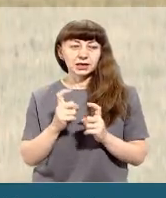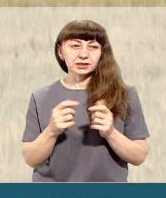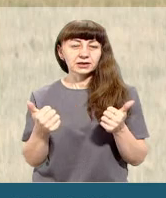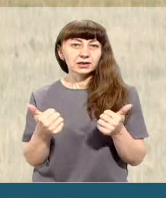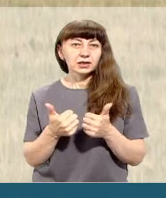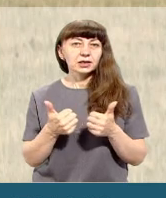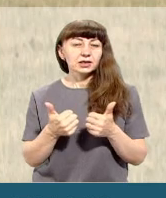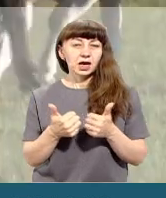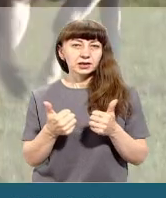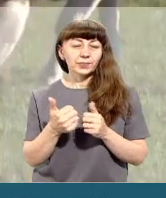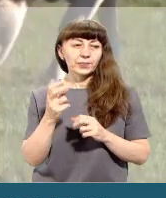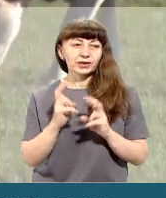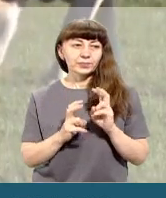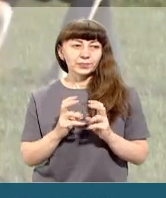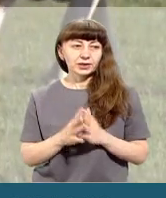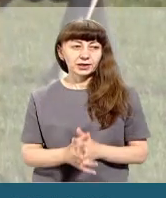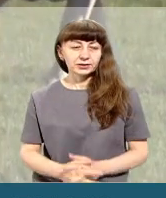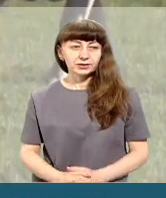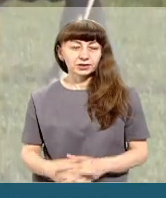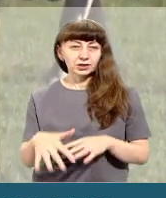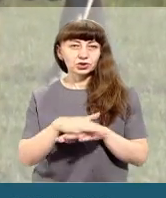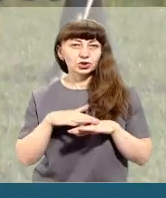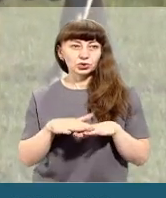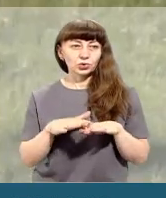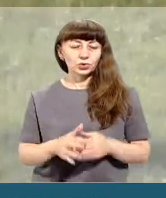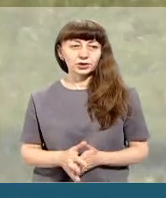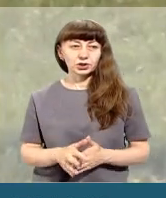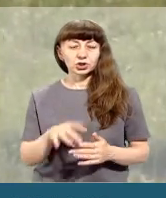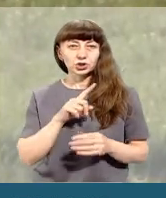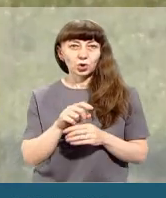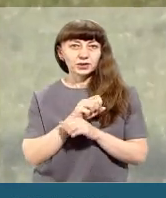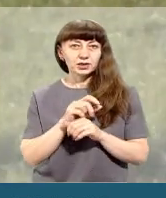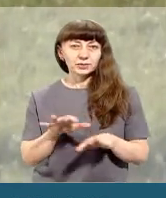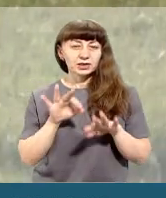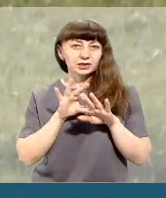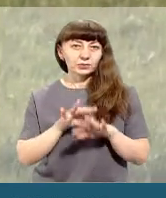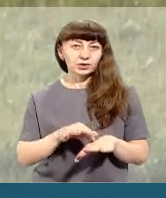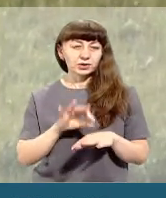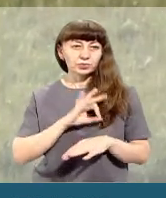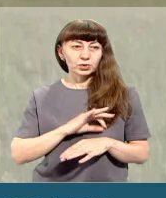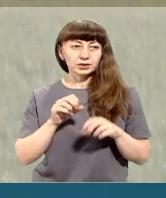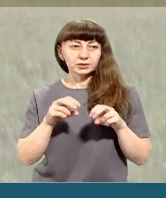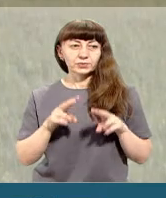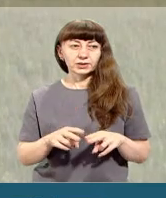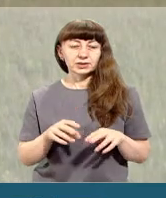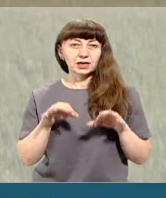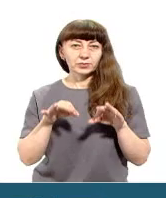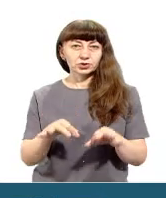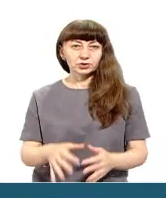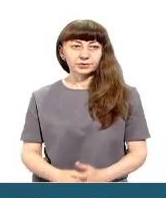территорий хозяйствующих субъектов. В целях ликвидации возбудителей бруцеллеза и других особо опасных инфекций используются специальные